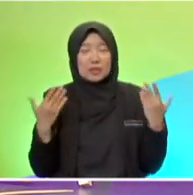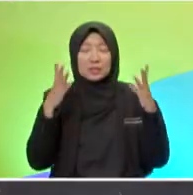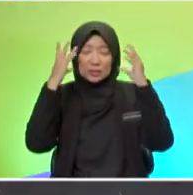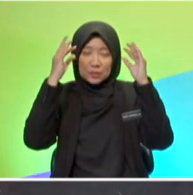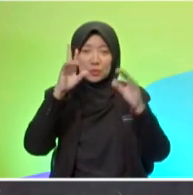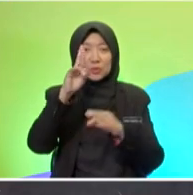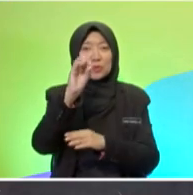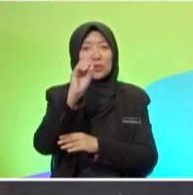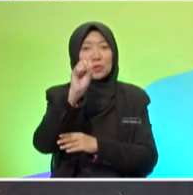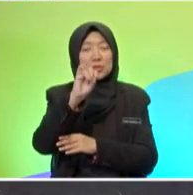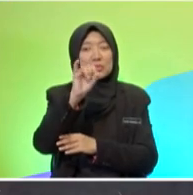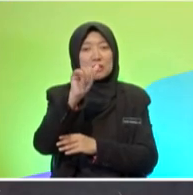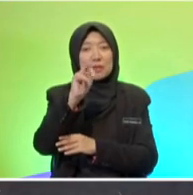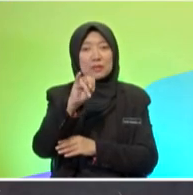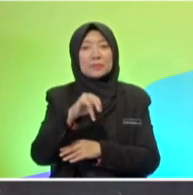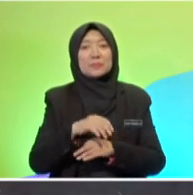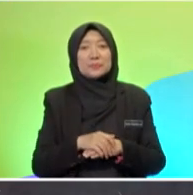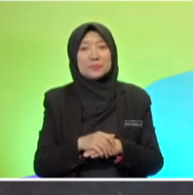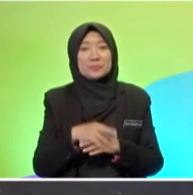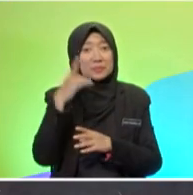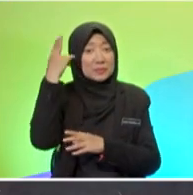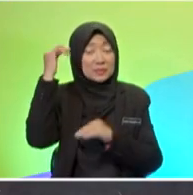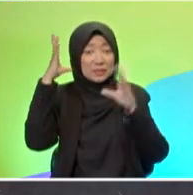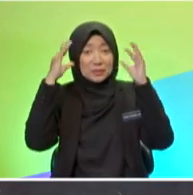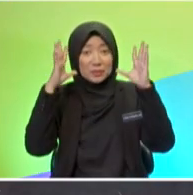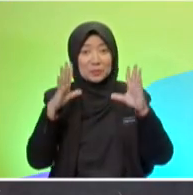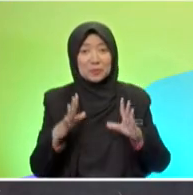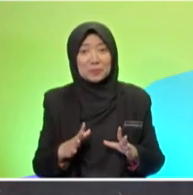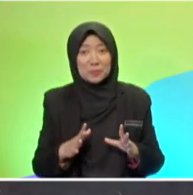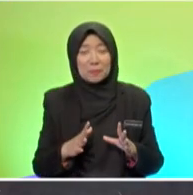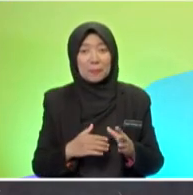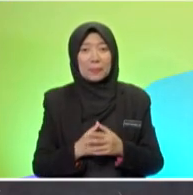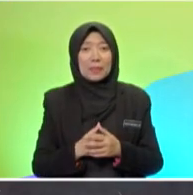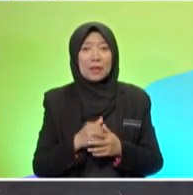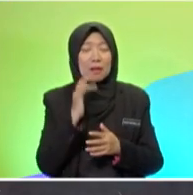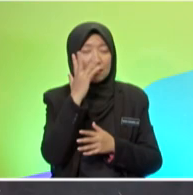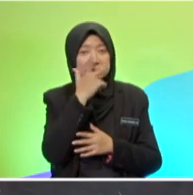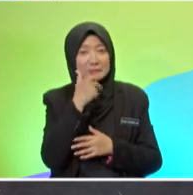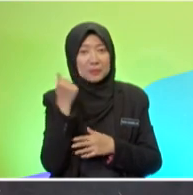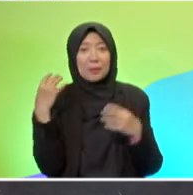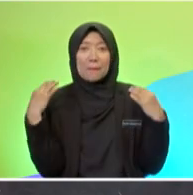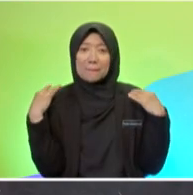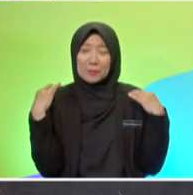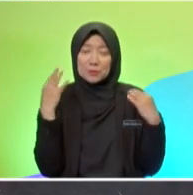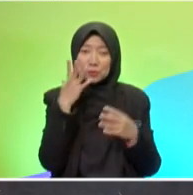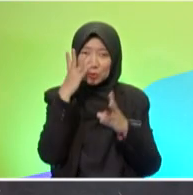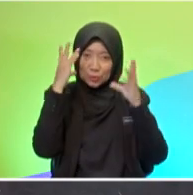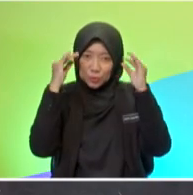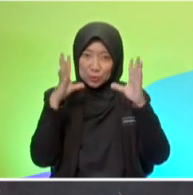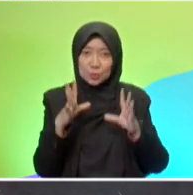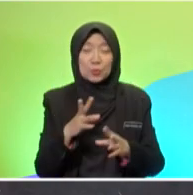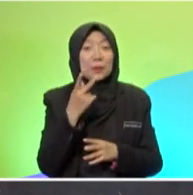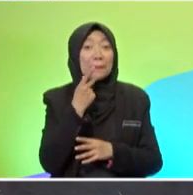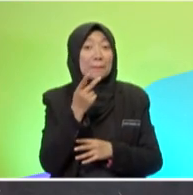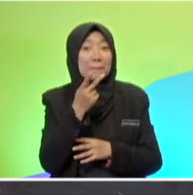Yahya. Hai, hai Cikgu. Hai Mira. Manisnya Cikgu pakai baju warna merah jambu. Hari ini kita nak belajar tentang nombor ya